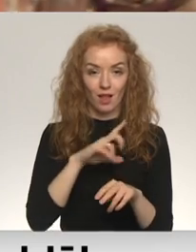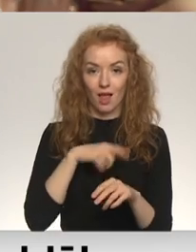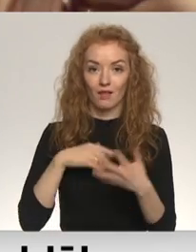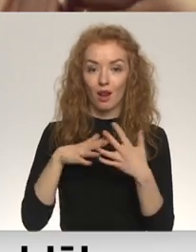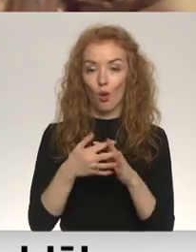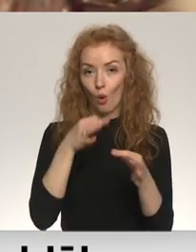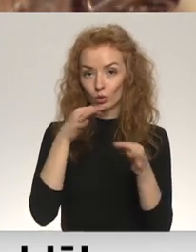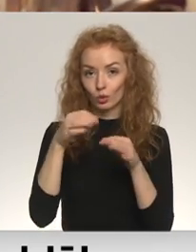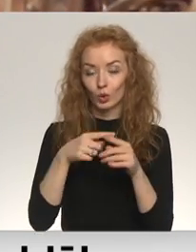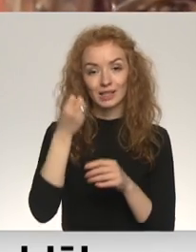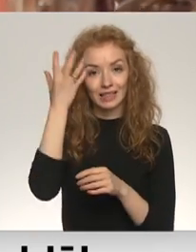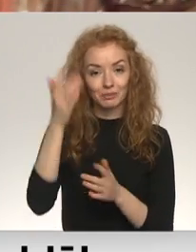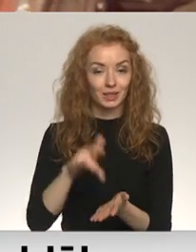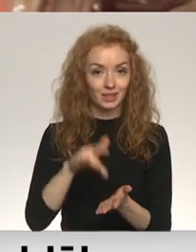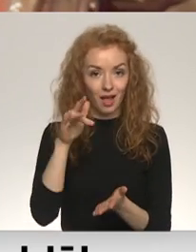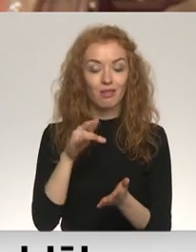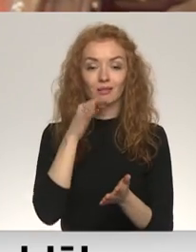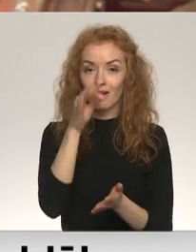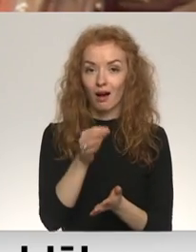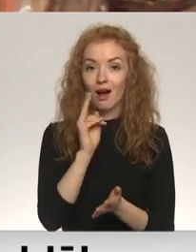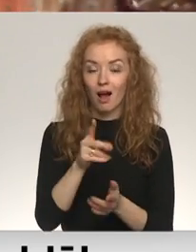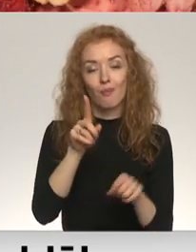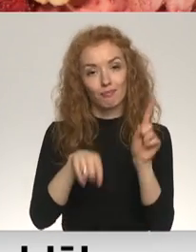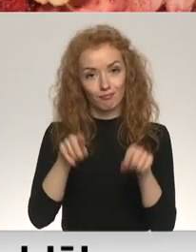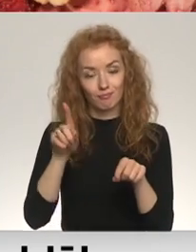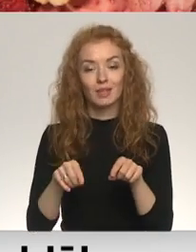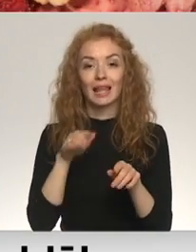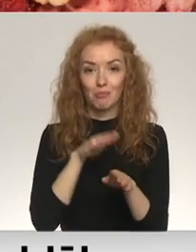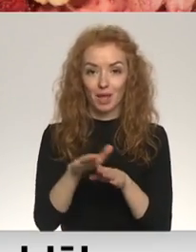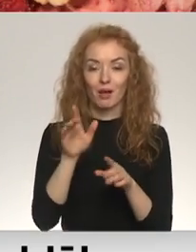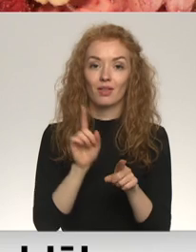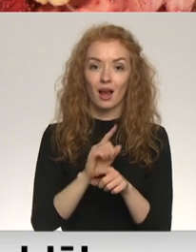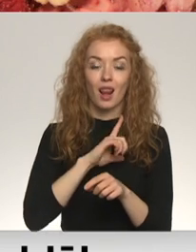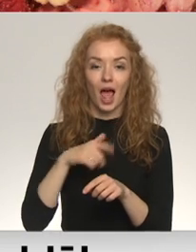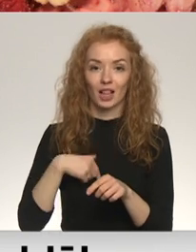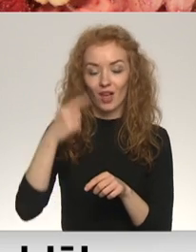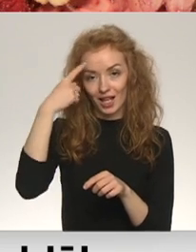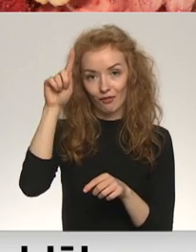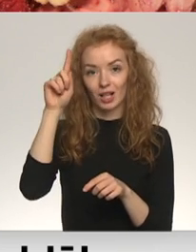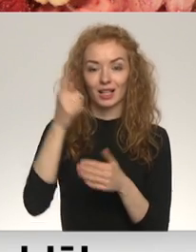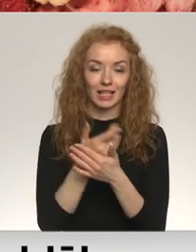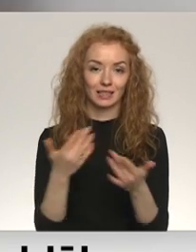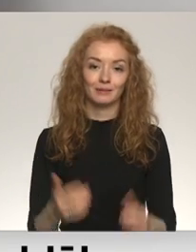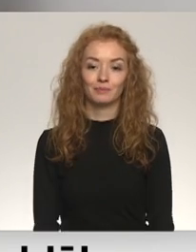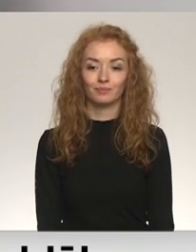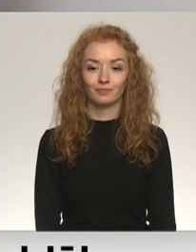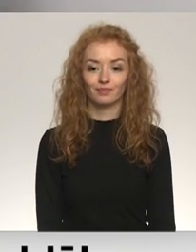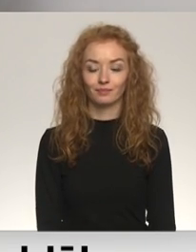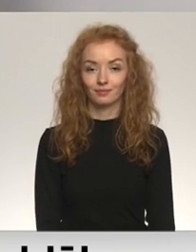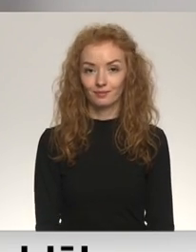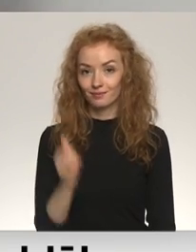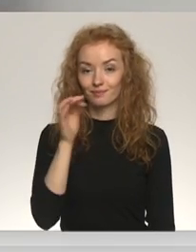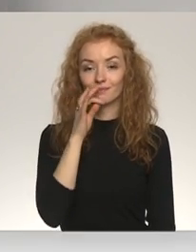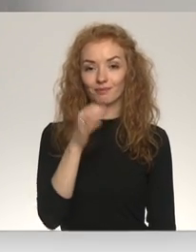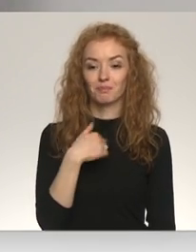lauku konsultāciju un izglītības centrā atzīst, ka ik pa laikam tiek īstenots arī Latvijai inovatīvas idejas. Viena no tādām, kas man